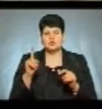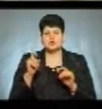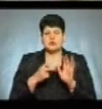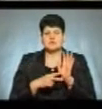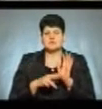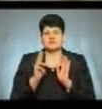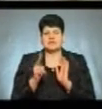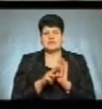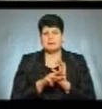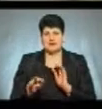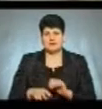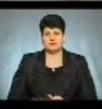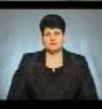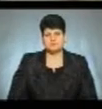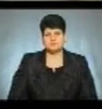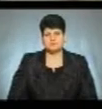квадратних метрів.